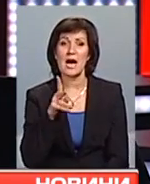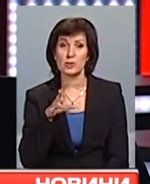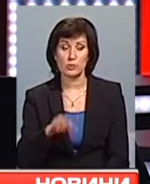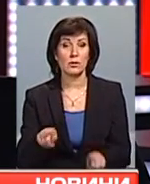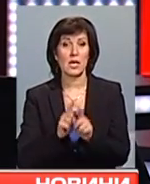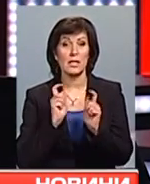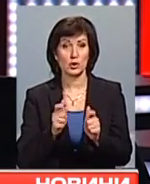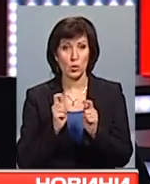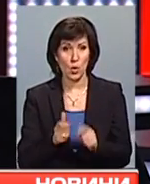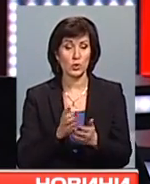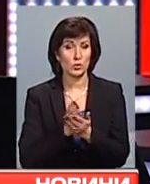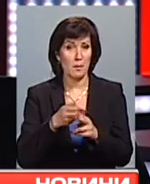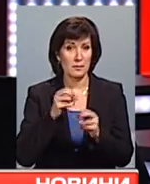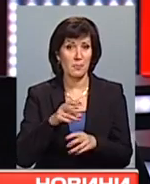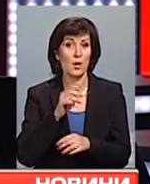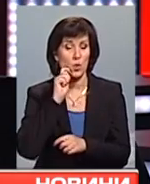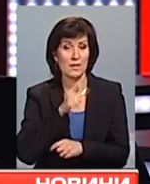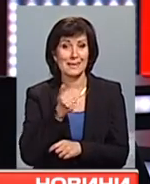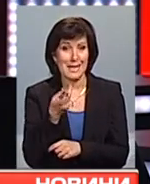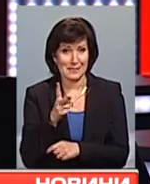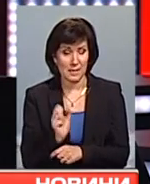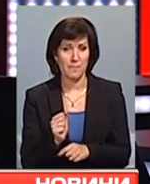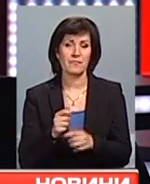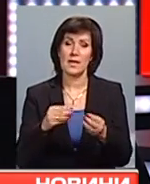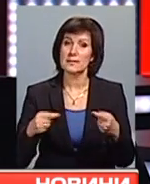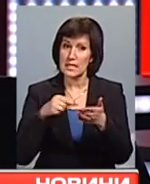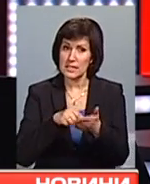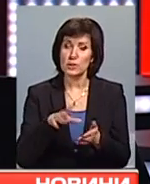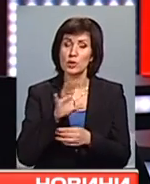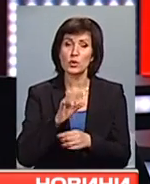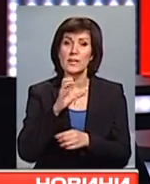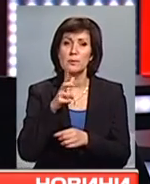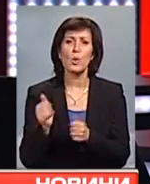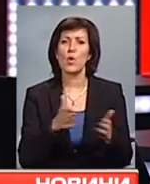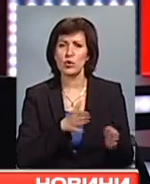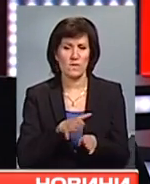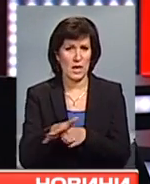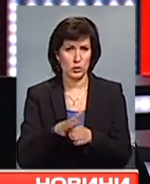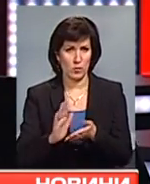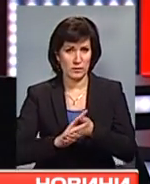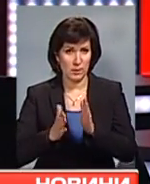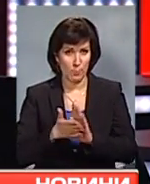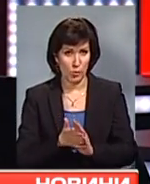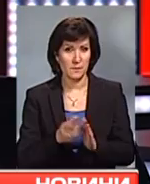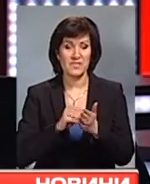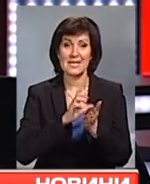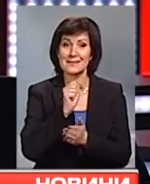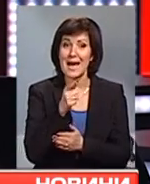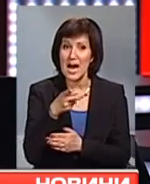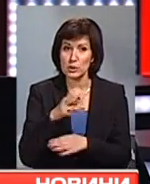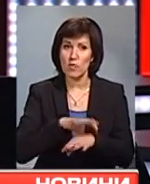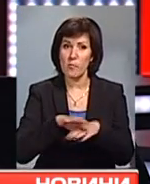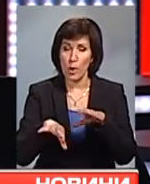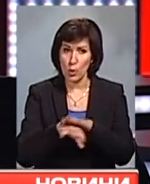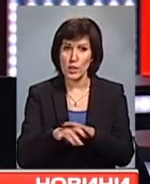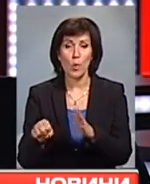таку згоду речниця Служби безпеки України Олена Гітлянська. Вона зазначила, що СБУ вже готова реалізовувати домовленість. За даними Захарченка, в